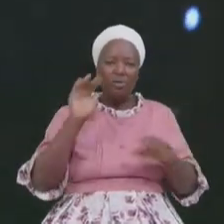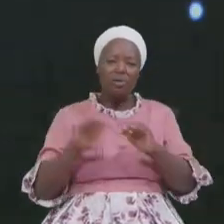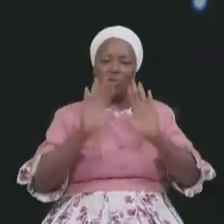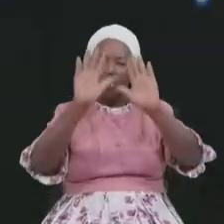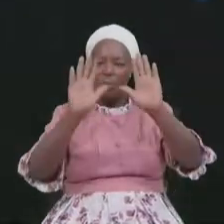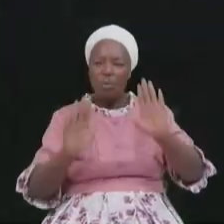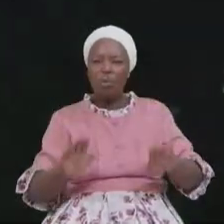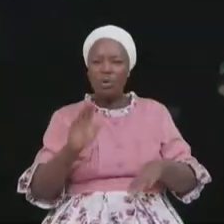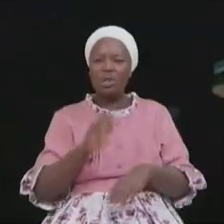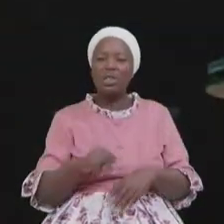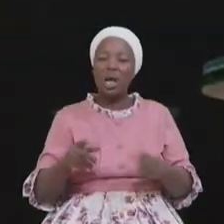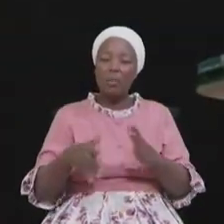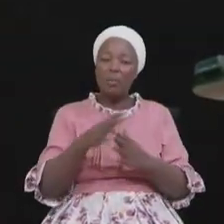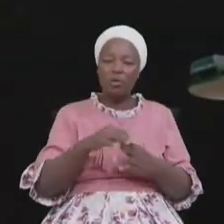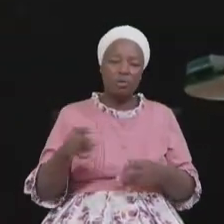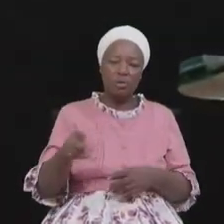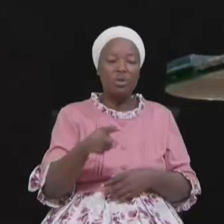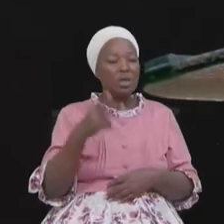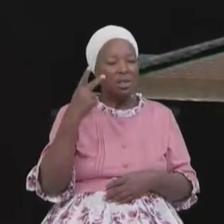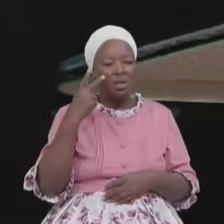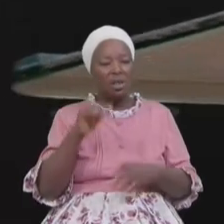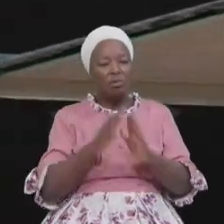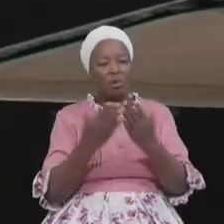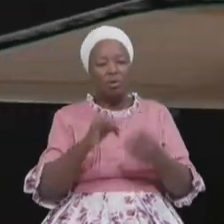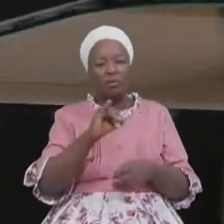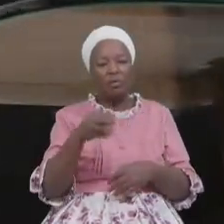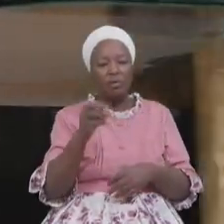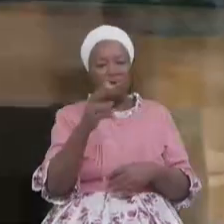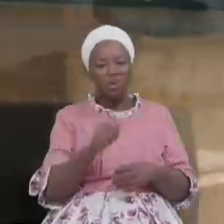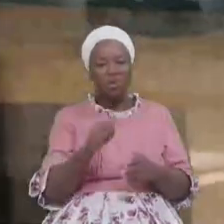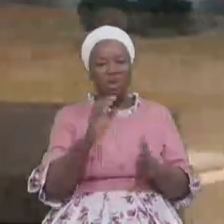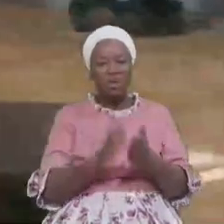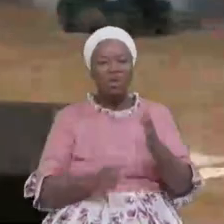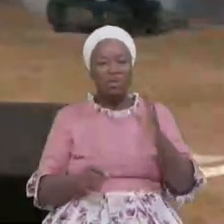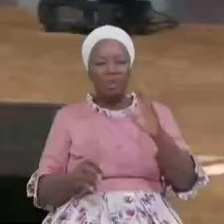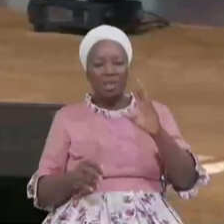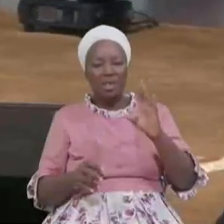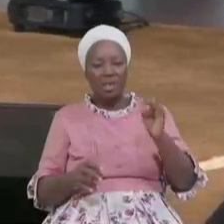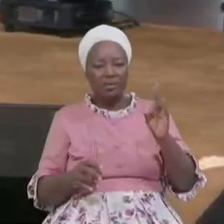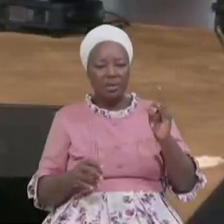au milieu de vous. En Jean chapitre 7, Jean 17.